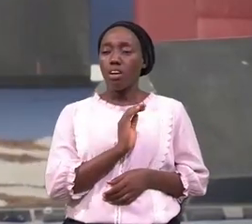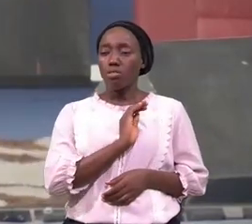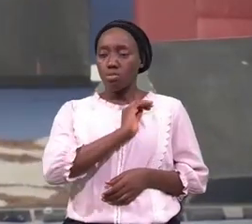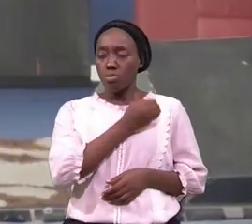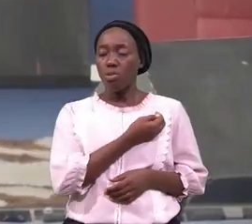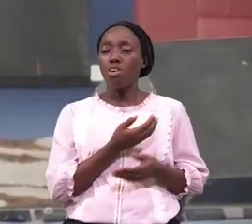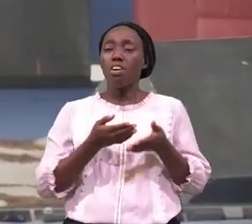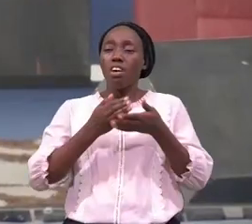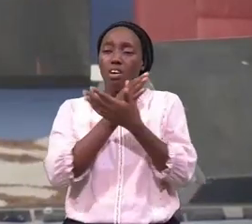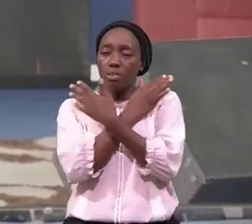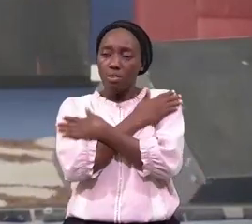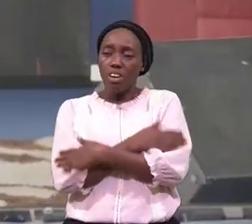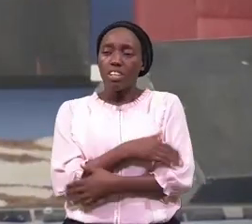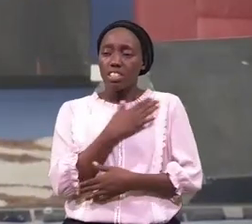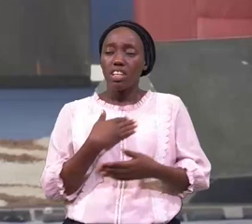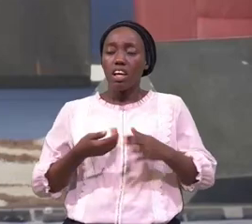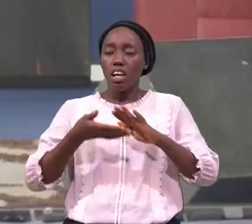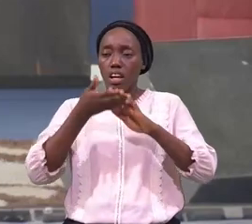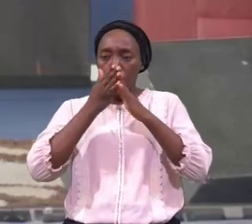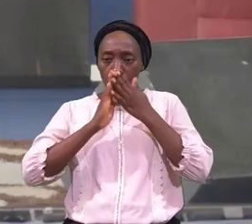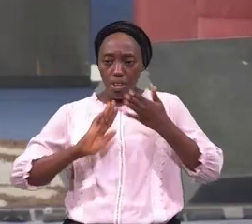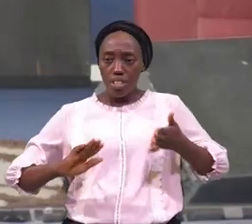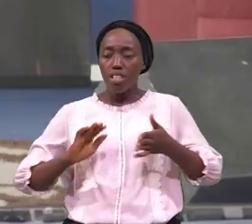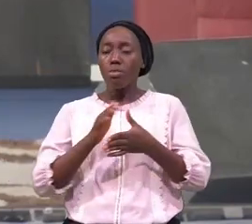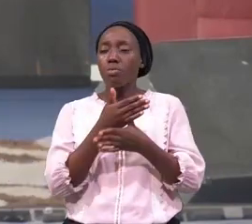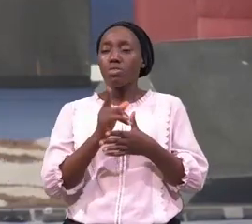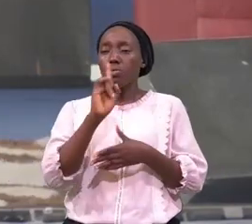Le repos et la paix les uns entre les autres.